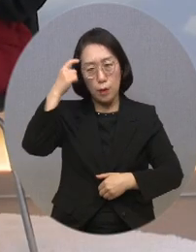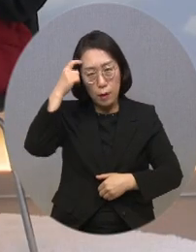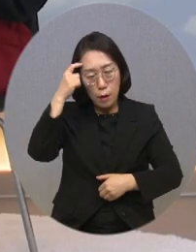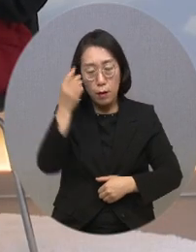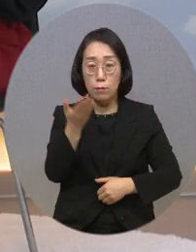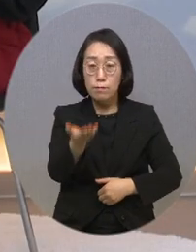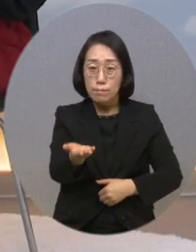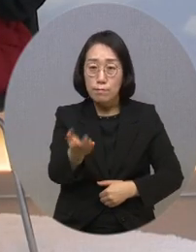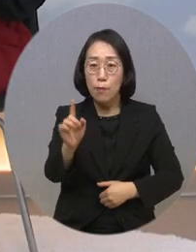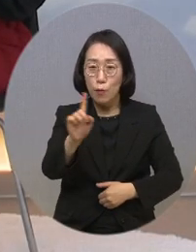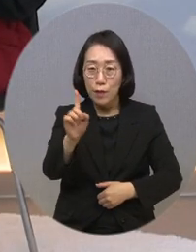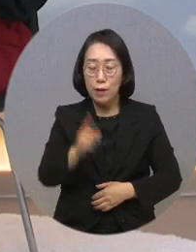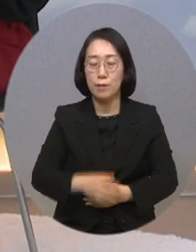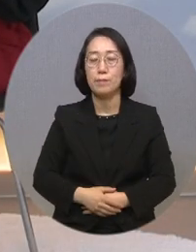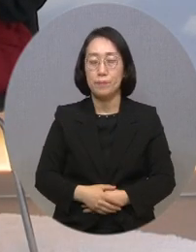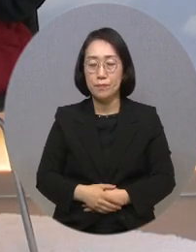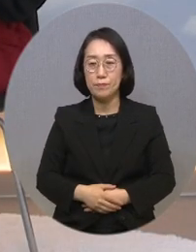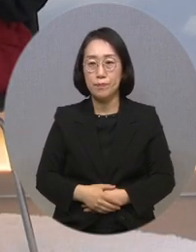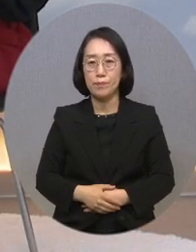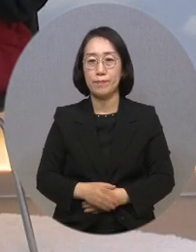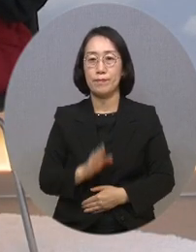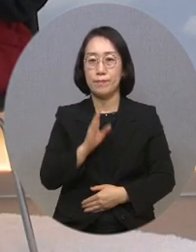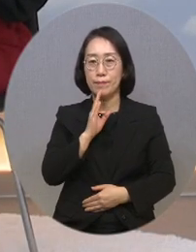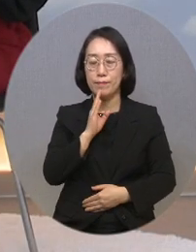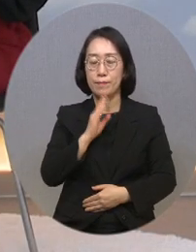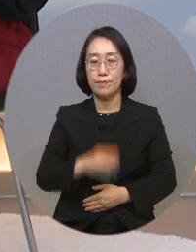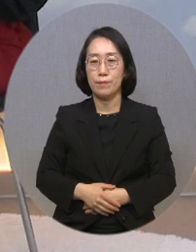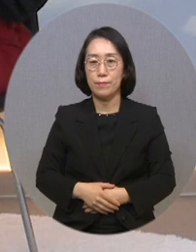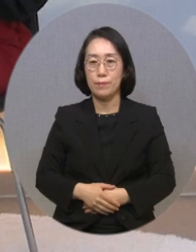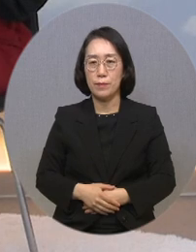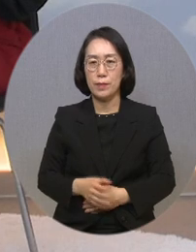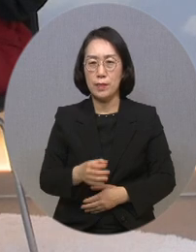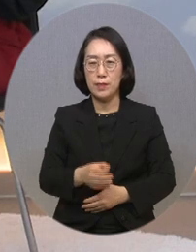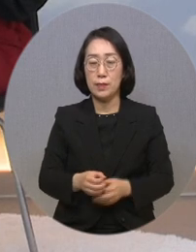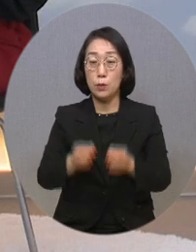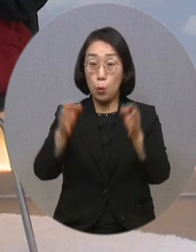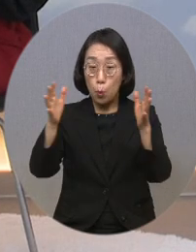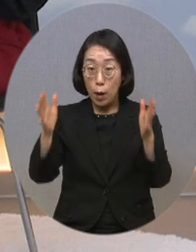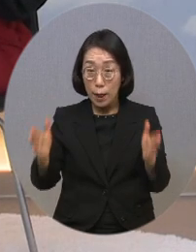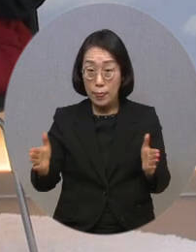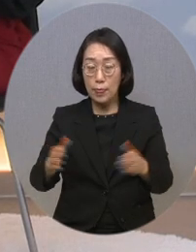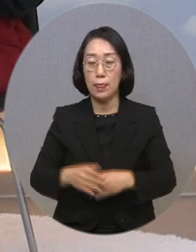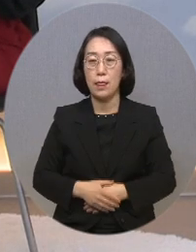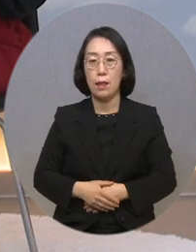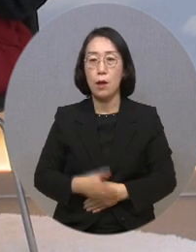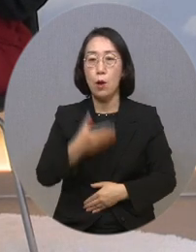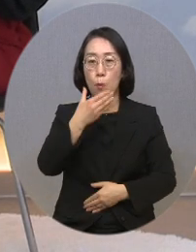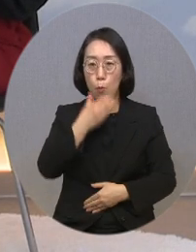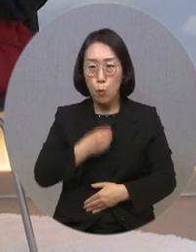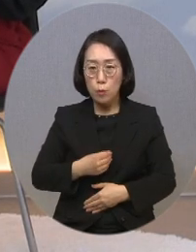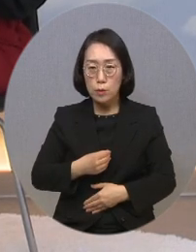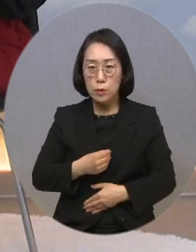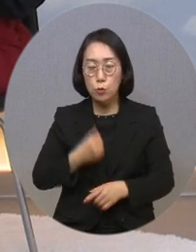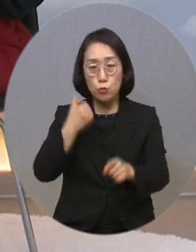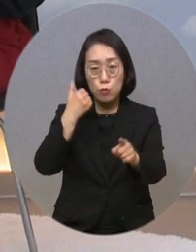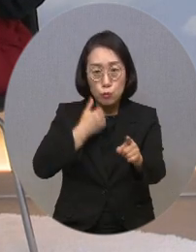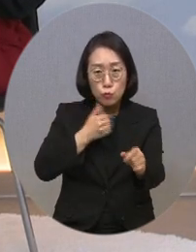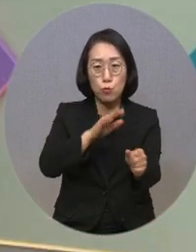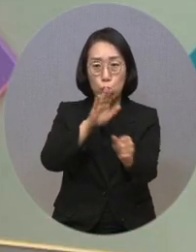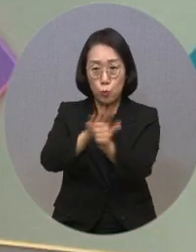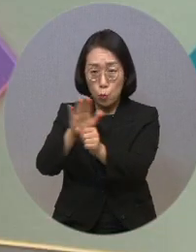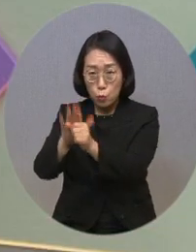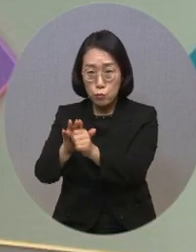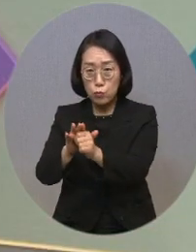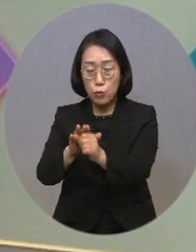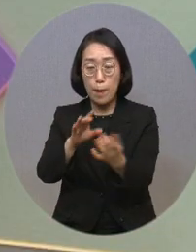그렇습니다. 조금 전에도 말씀드렸듯이 그동안에는 이제 그 복지 대상, 예. 복지 수요자에 대한